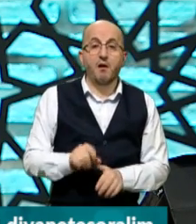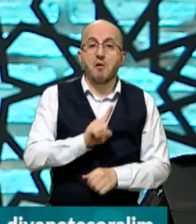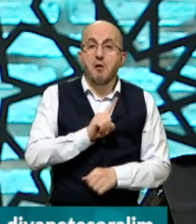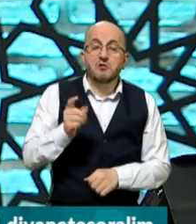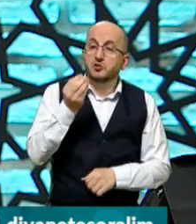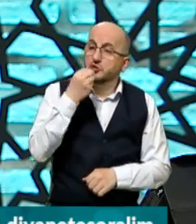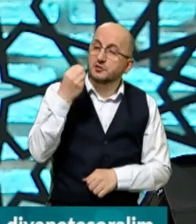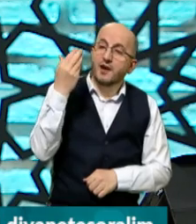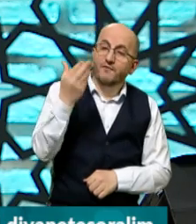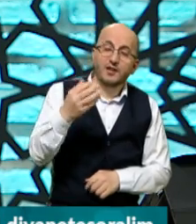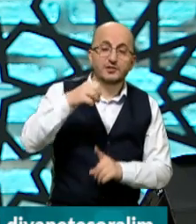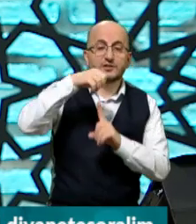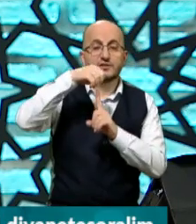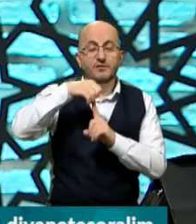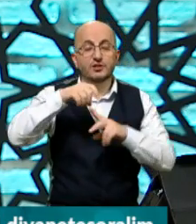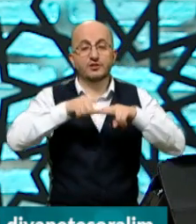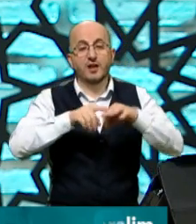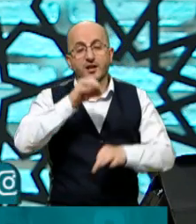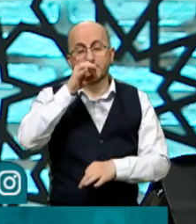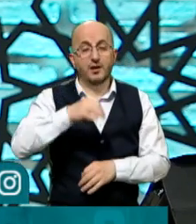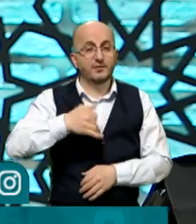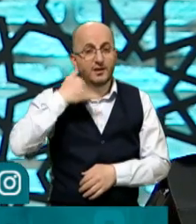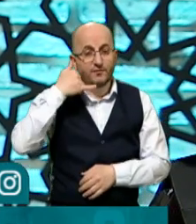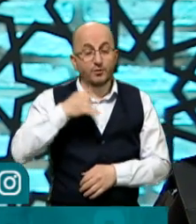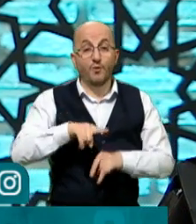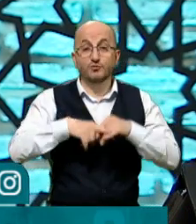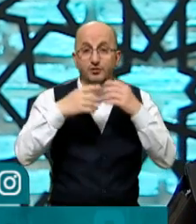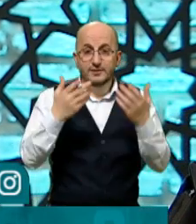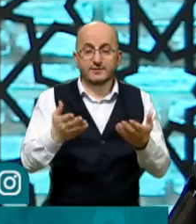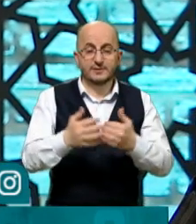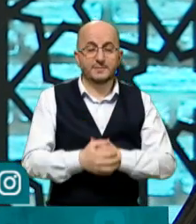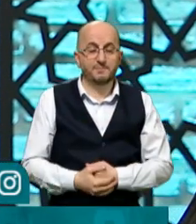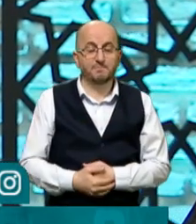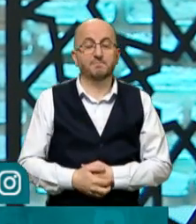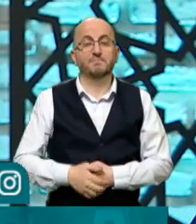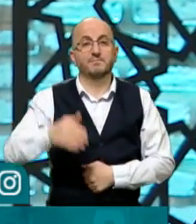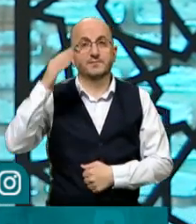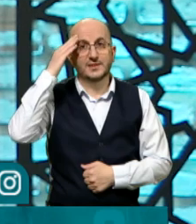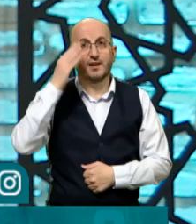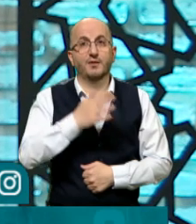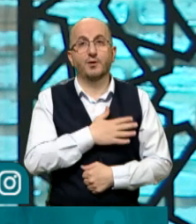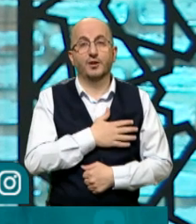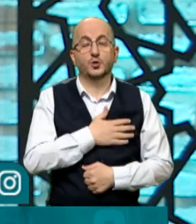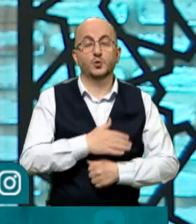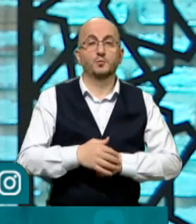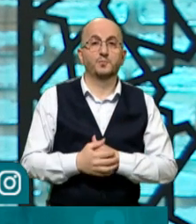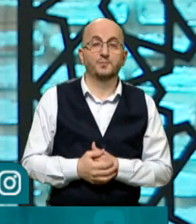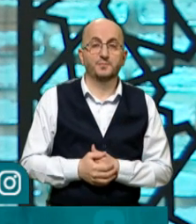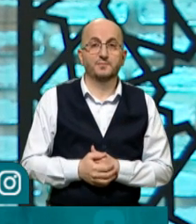versin. Amin. Nevşehir'den Ali Bey telefon attığımızda. Hoş geldiniz Ali Bey. Selamun aleyküm. Ve aleyküm